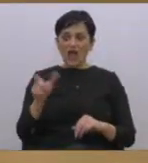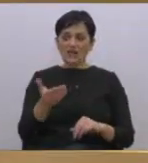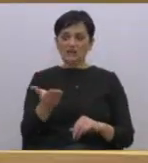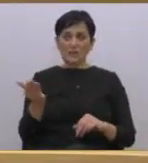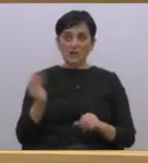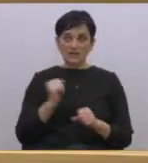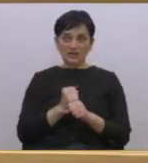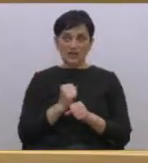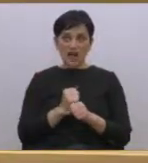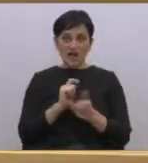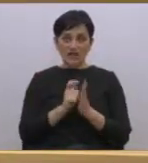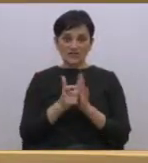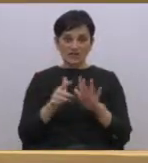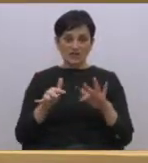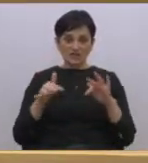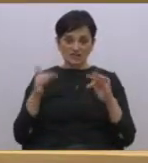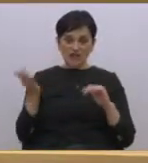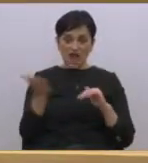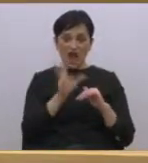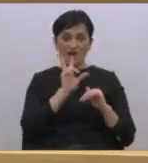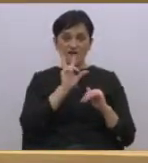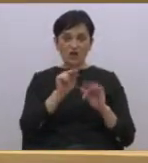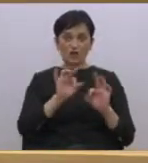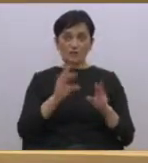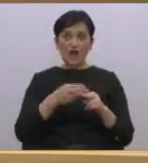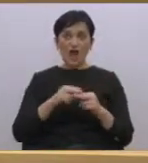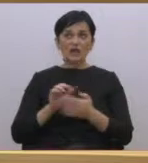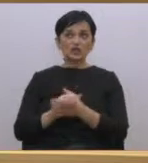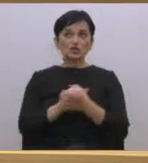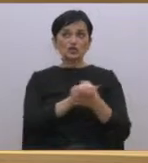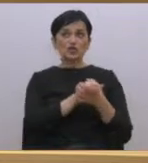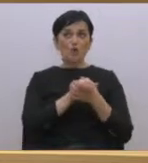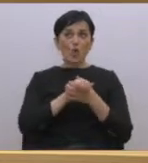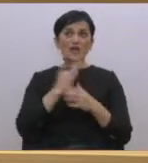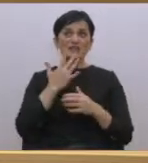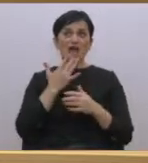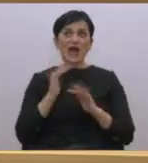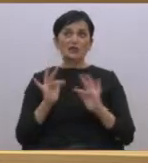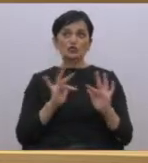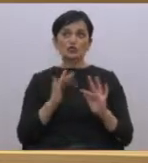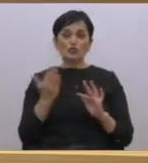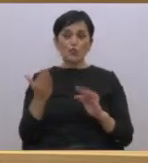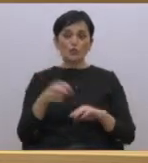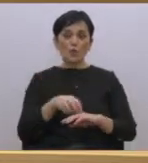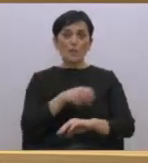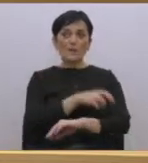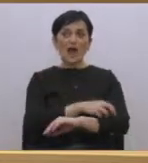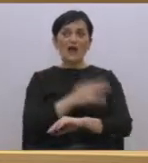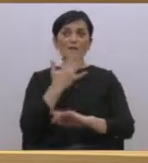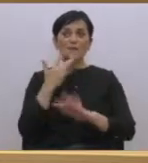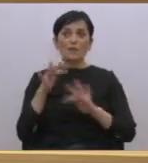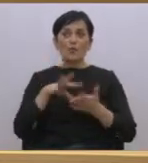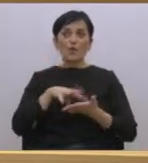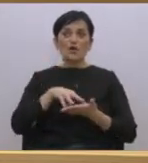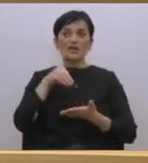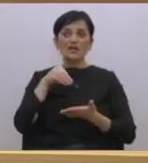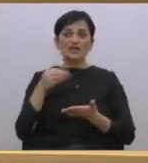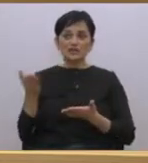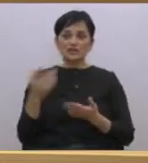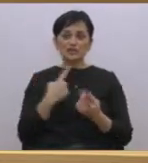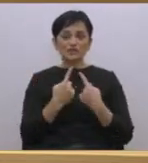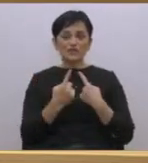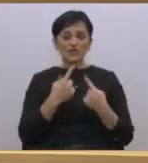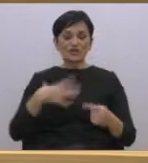este clam dar băși, saris colectivuri națmozrauba, da partia națmozrauba, da girșic, uisa obreba, cu